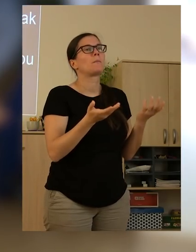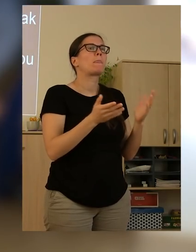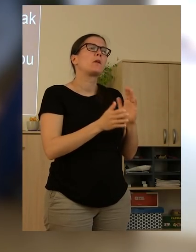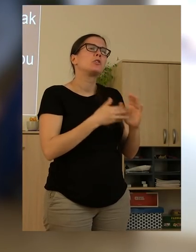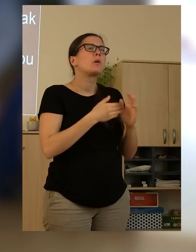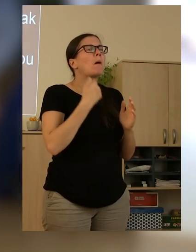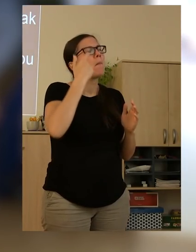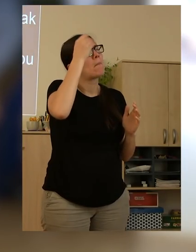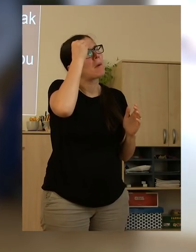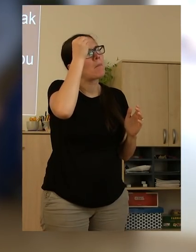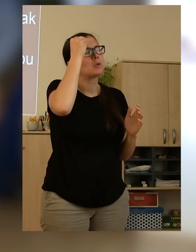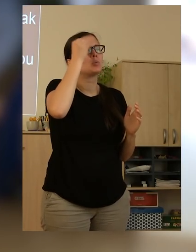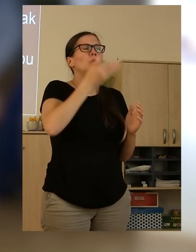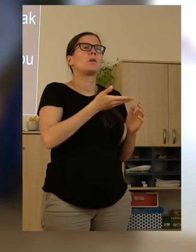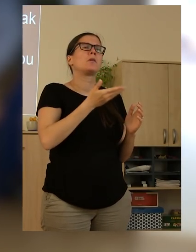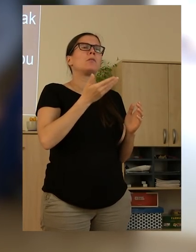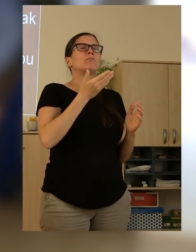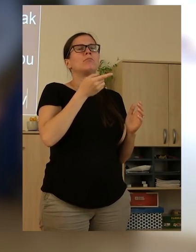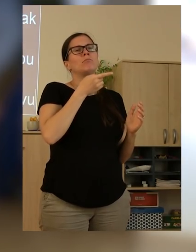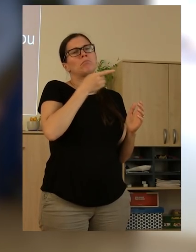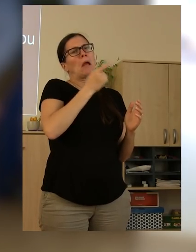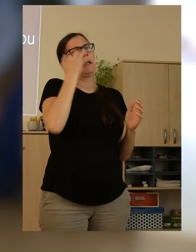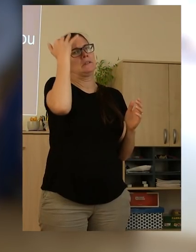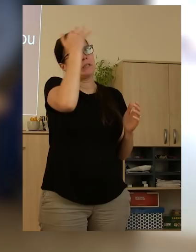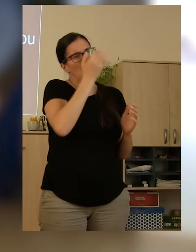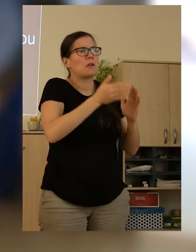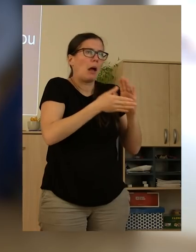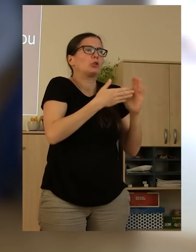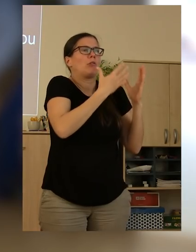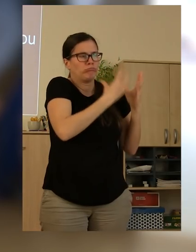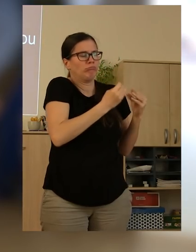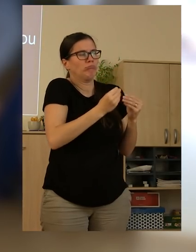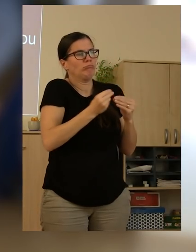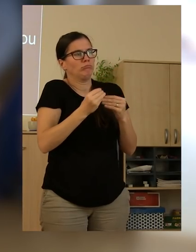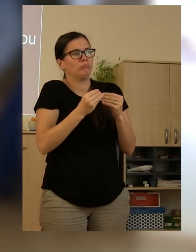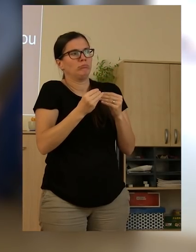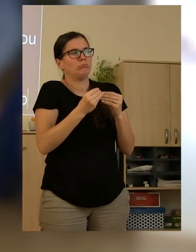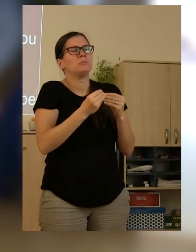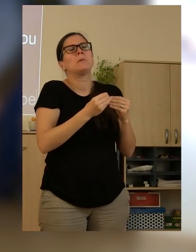si vybavuju asi takovejhle sen. Vůbec nic